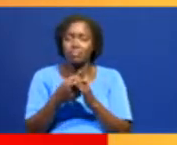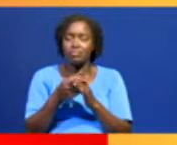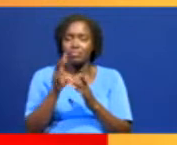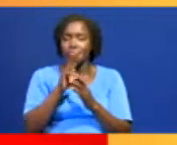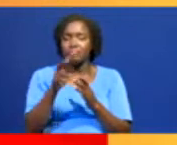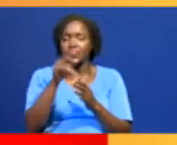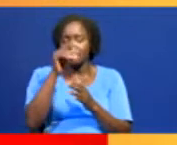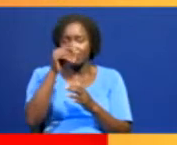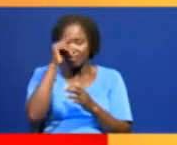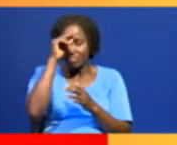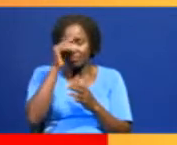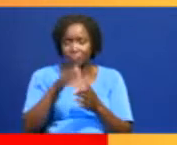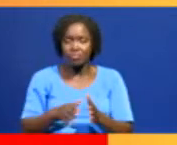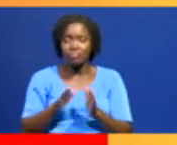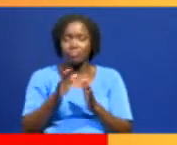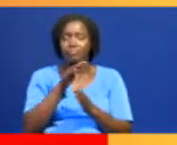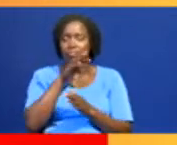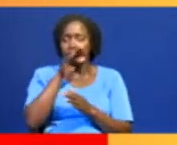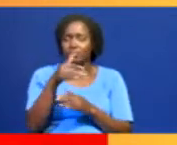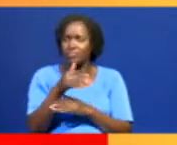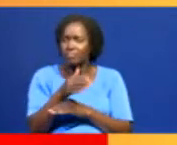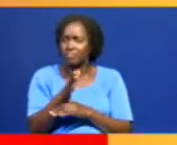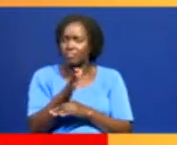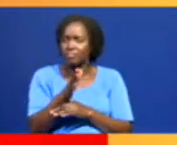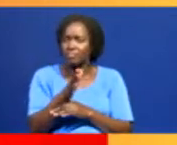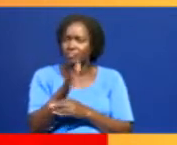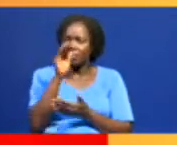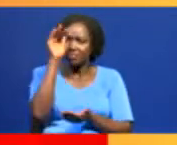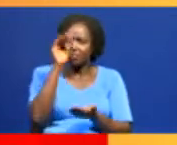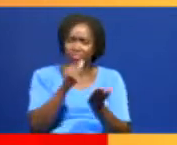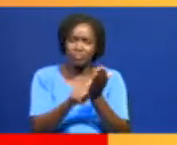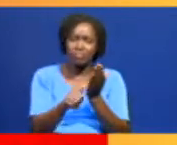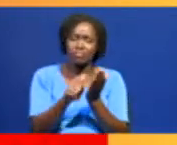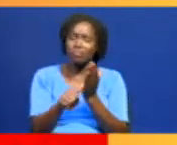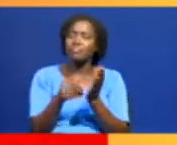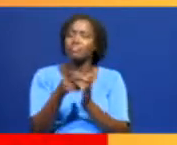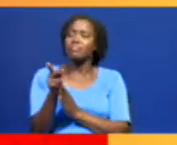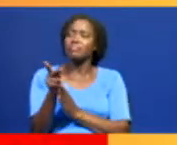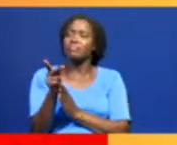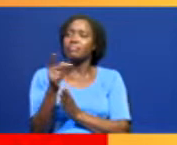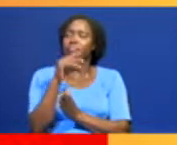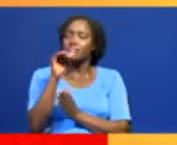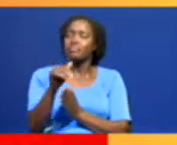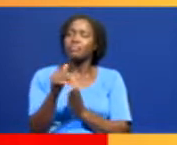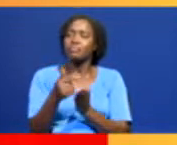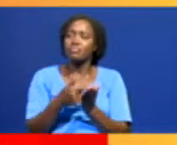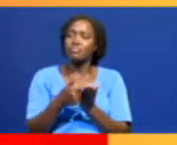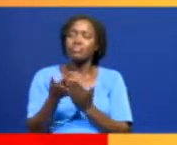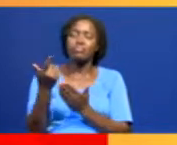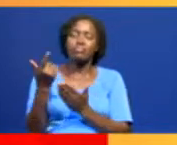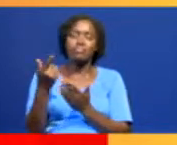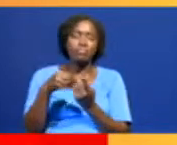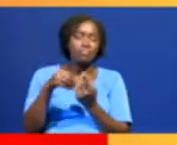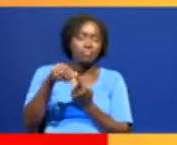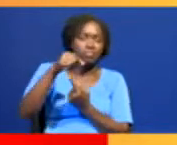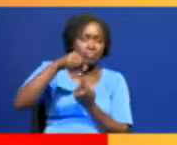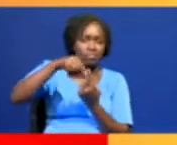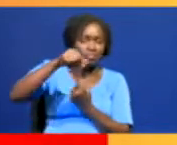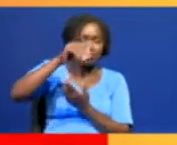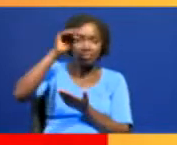imezaa ndovu, bei ya nafaka ikaja chini. Sasa tumeona wiki ambayo imepita mbolea imeteremshwa